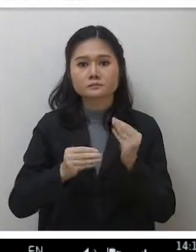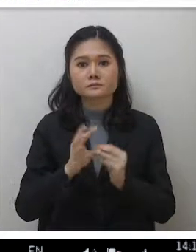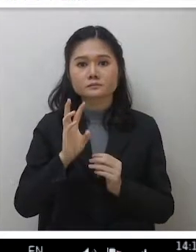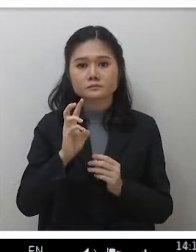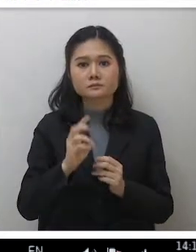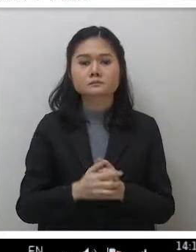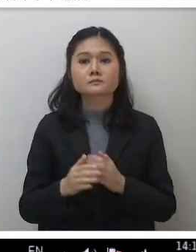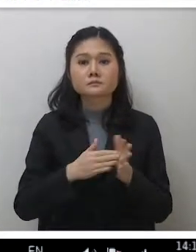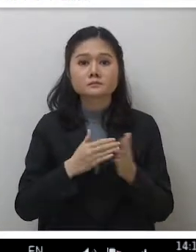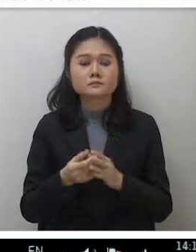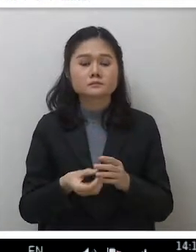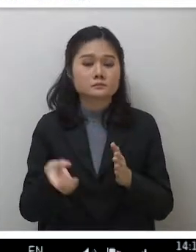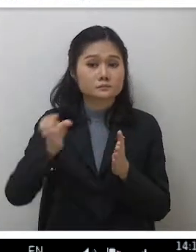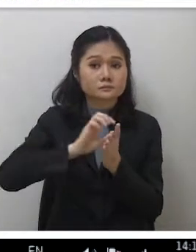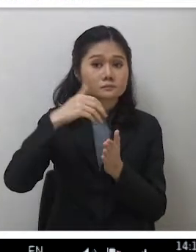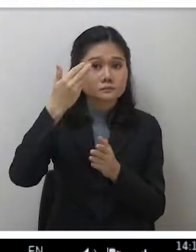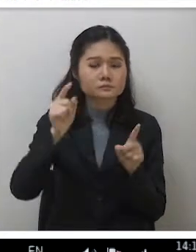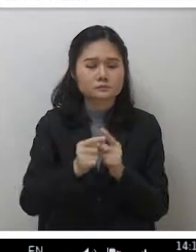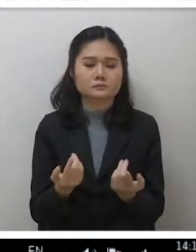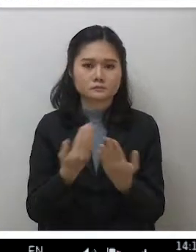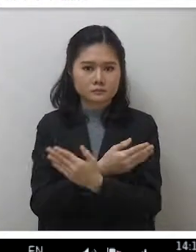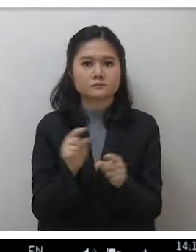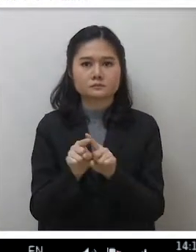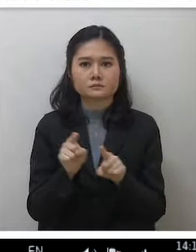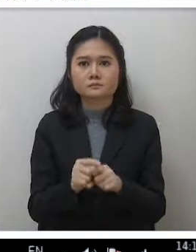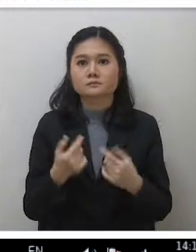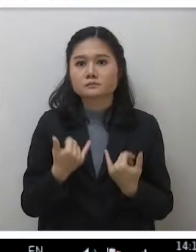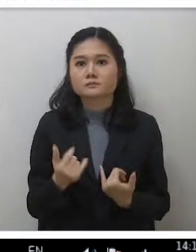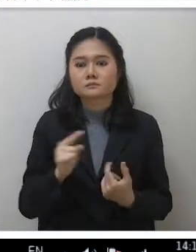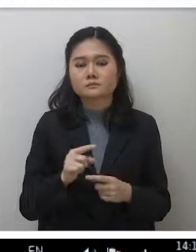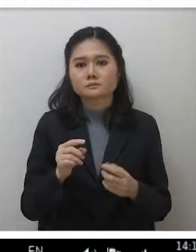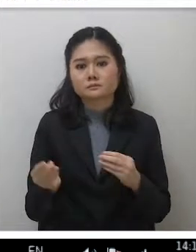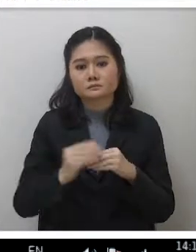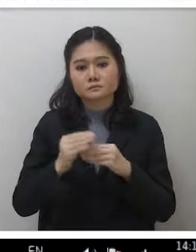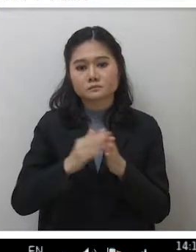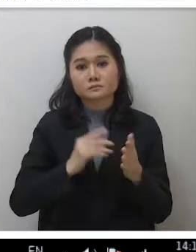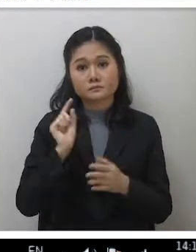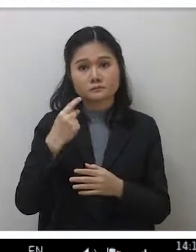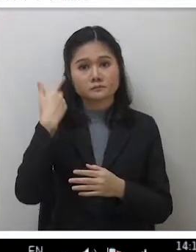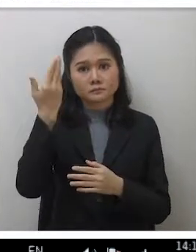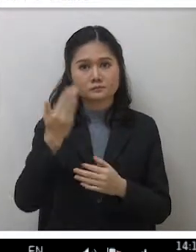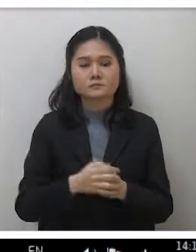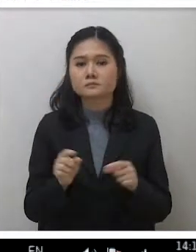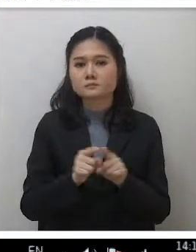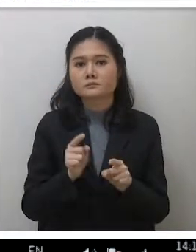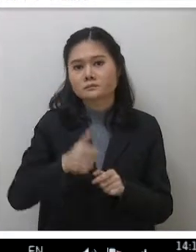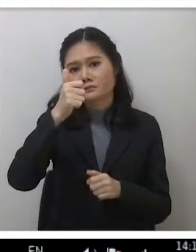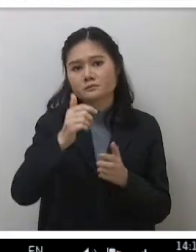ยสีที่เราลงไว้ก่อนก็จะโดนเปลี่ยนไปด้วยดังนั้นเราต้องบวกสีใหม่ขึ้นมาก่อนนะครับเราจะ